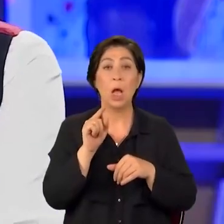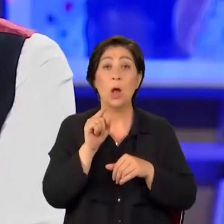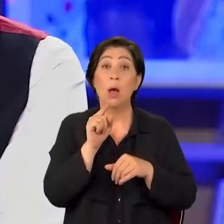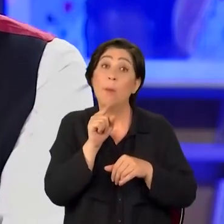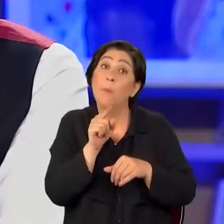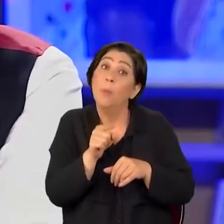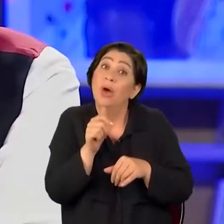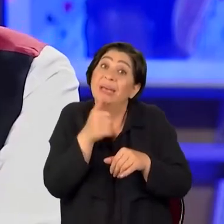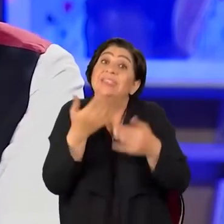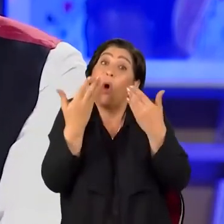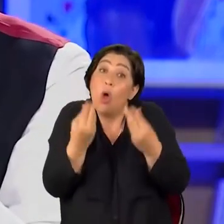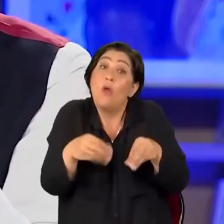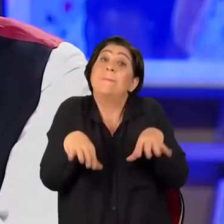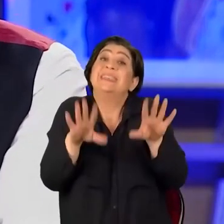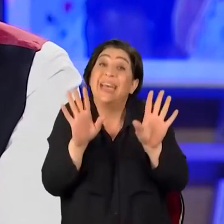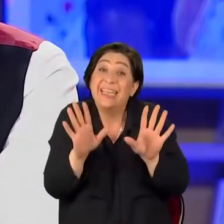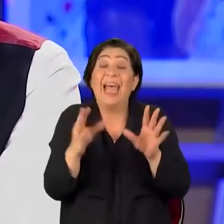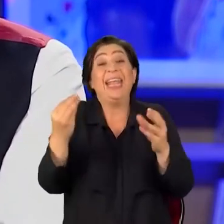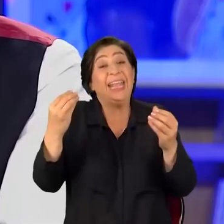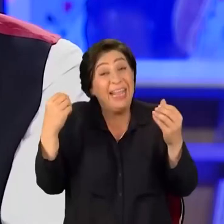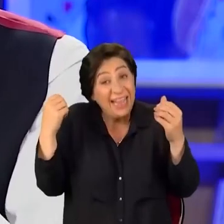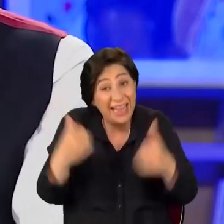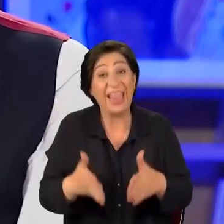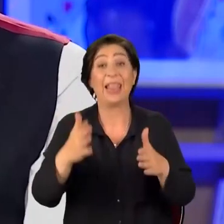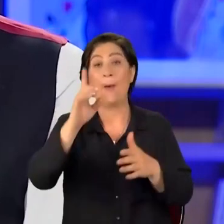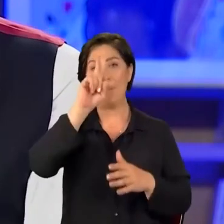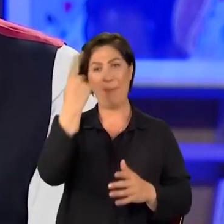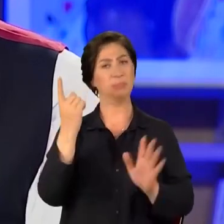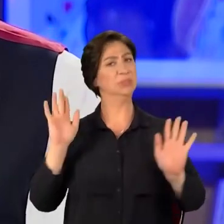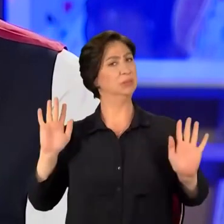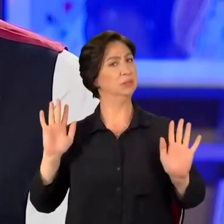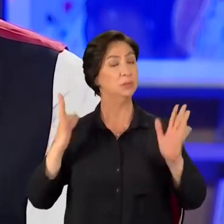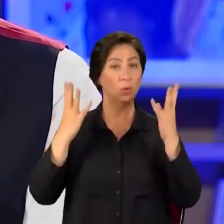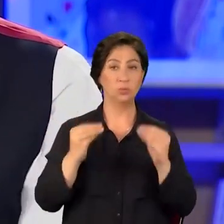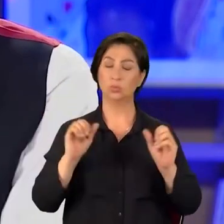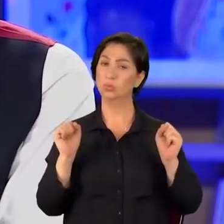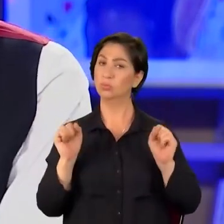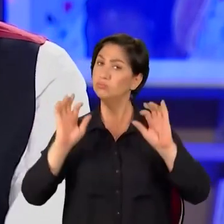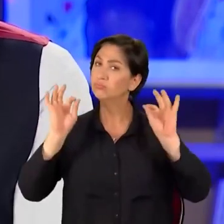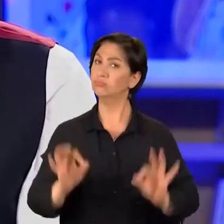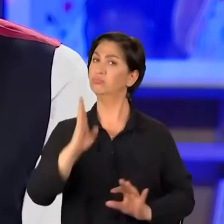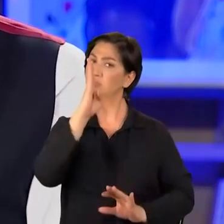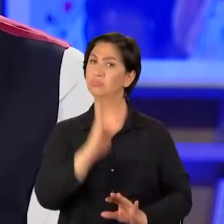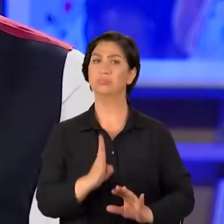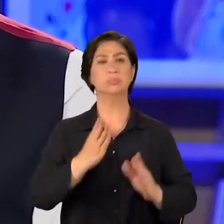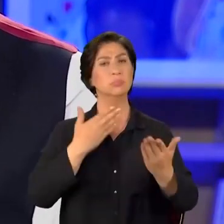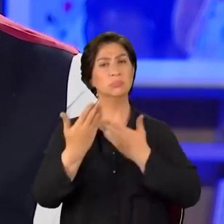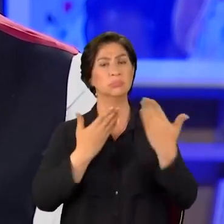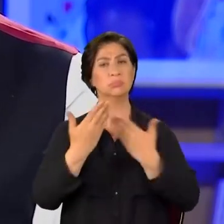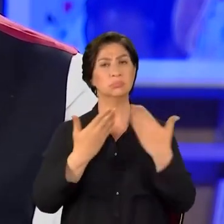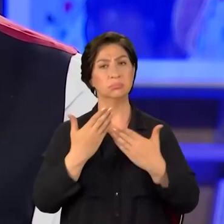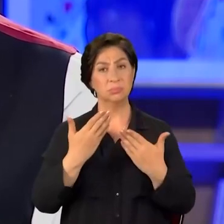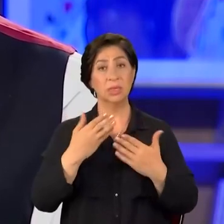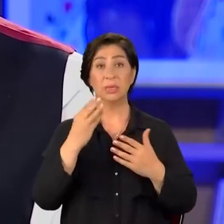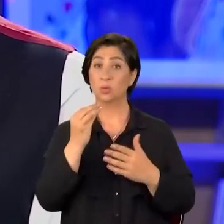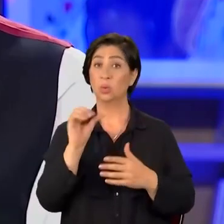hiç olmazsa yine de bağımsız kalabilmenizin ve büyük soğukkanlıkla bu araştırma sonuçlarını